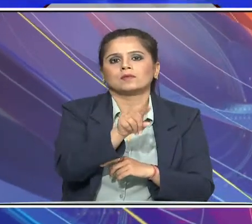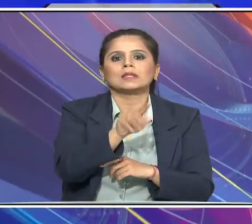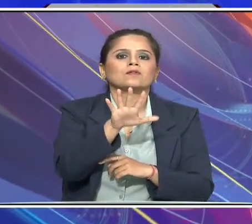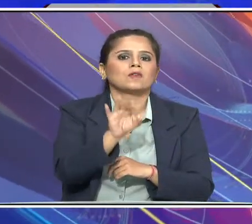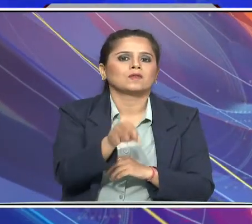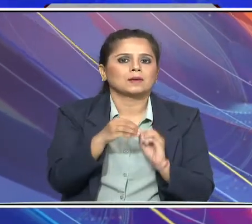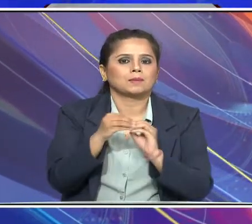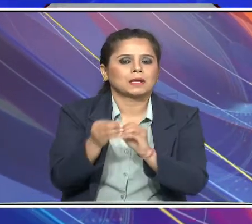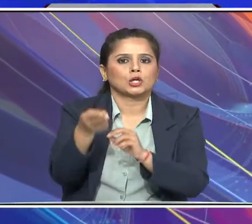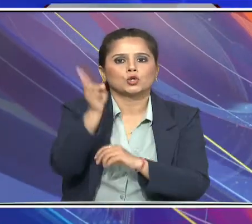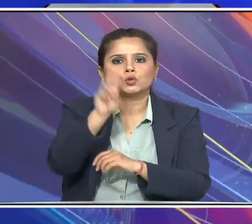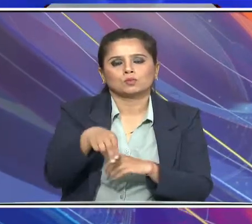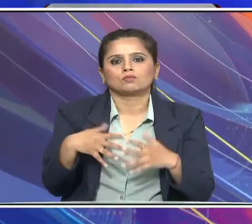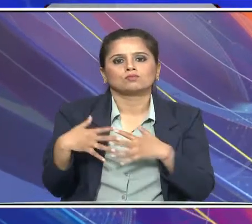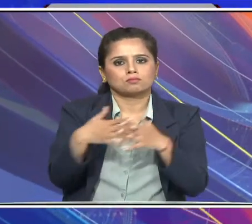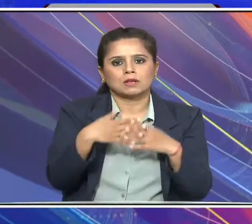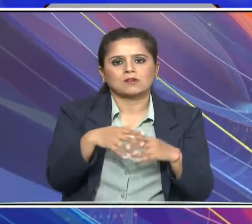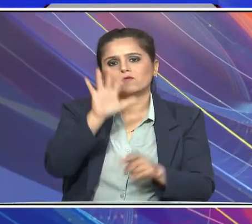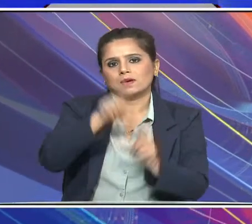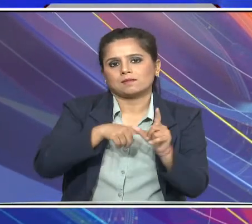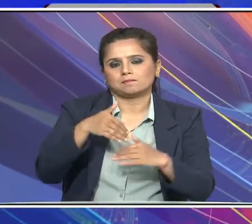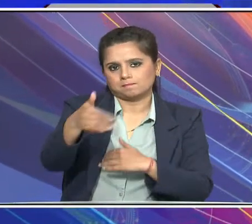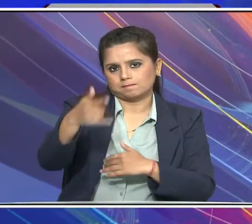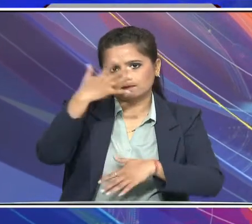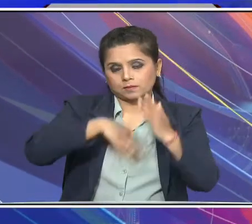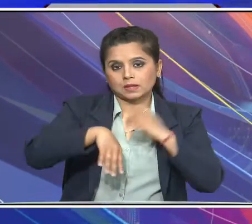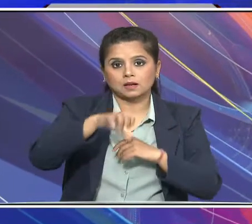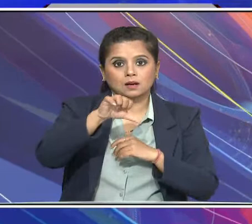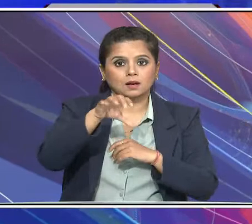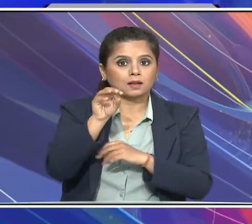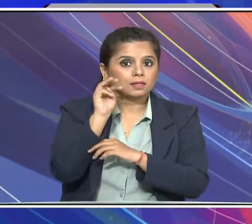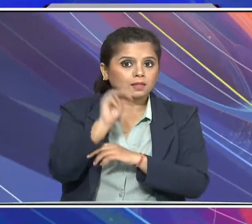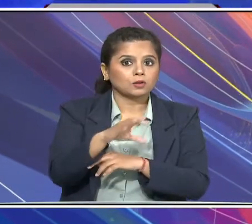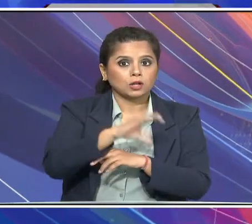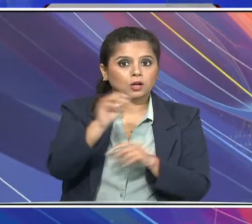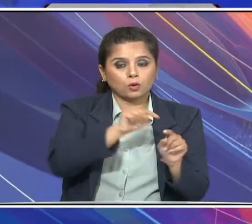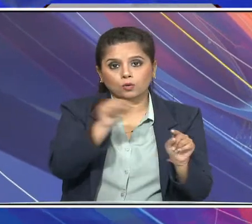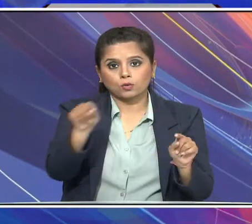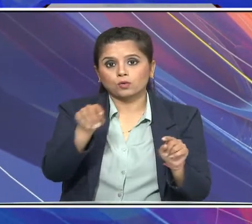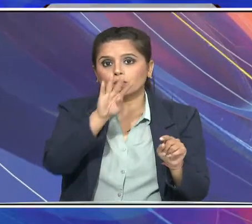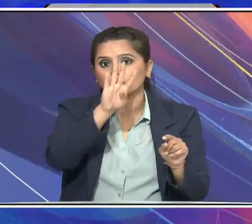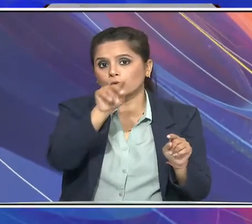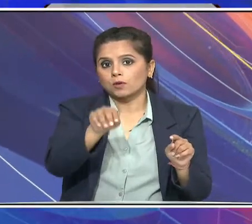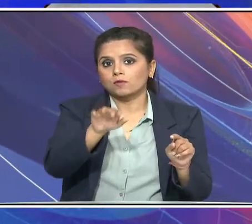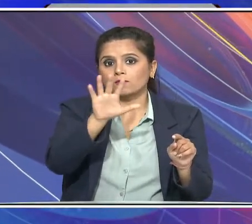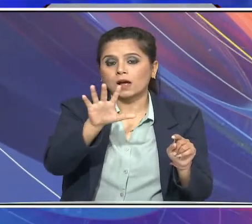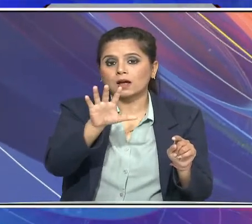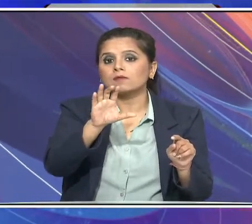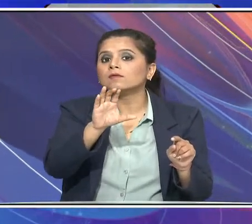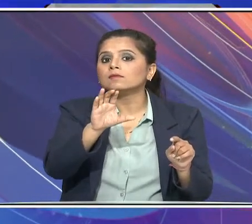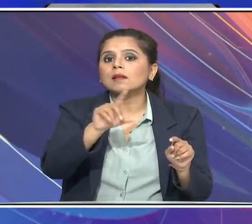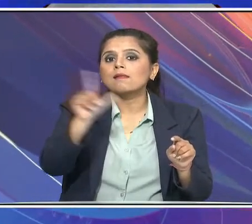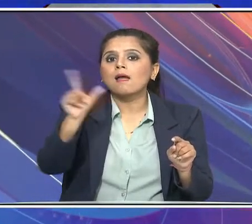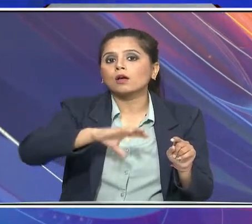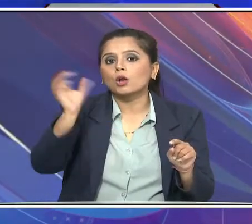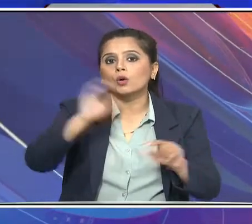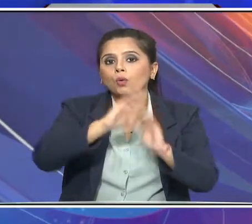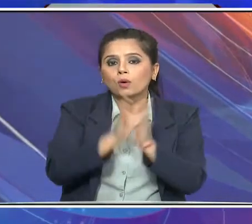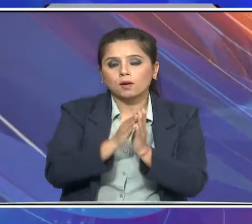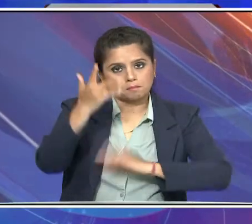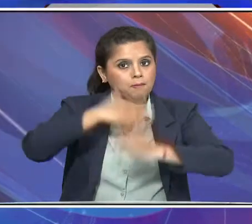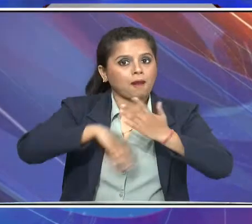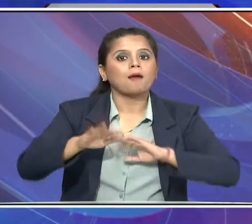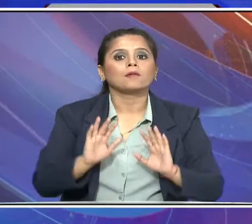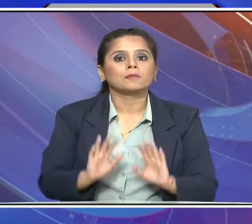उस डॉलर्स इन डी नेक्स्ट 5 इयर्स तो 90 हजार करोड़ से 4:30 लाख करोड़ तक इस मार्केट को ले जान का कम है सो